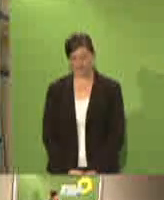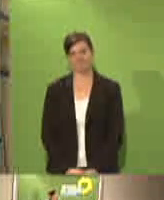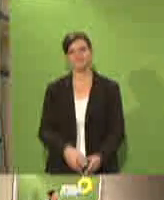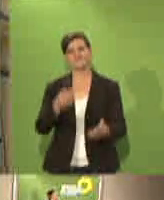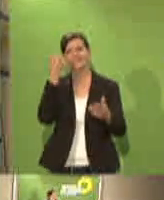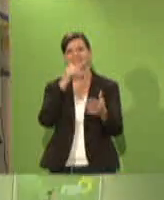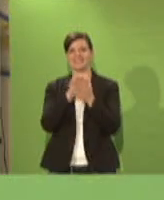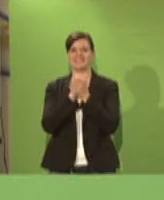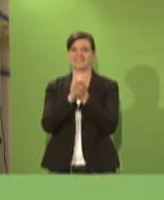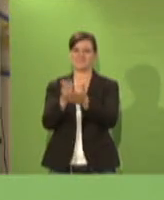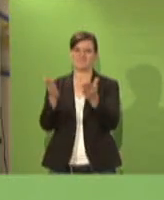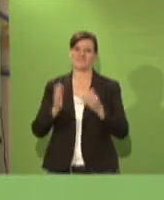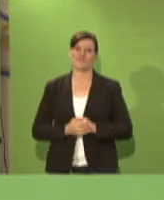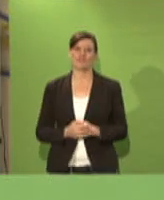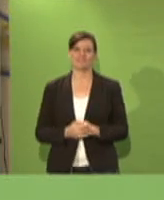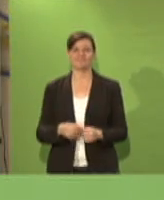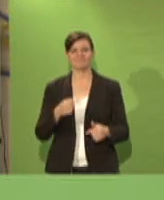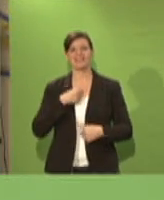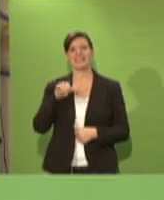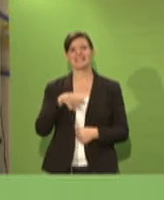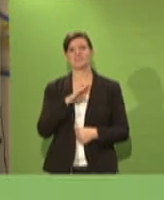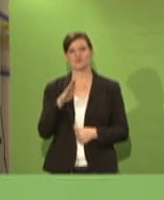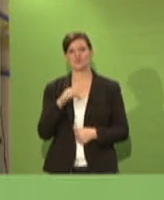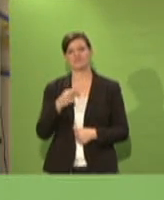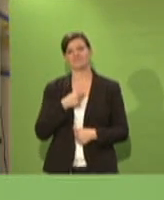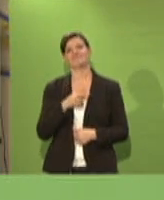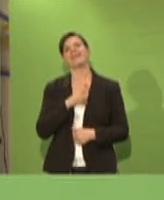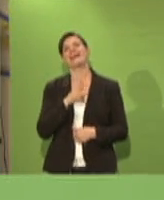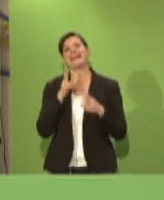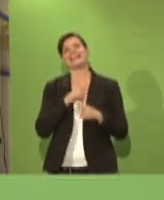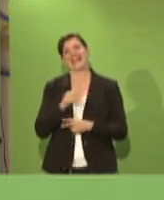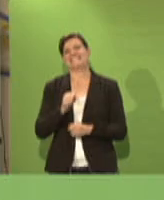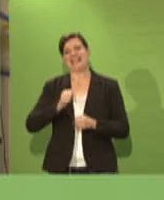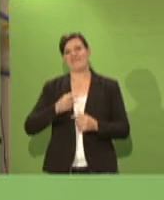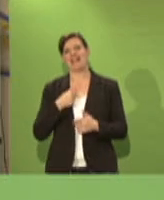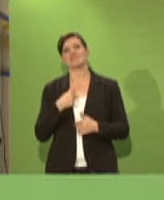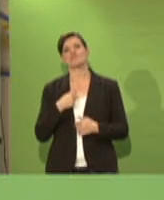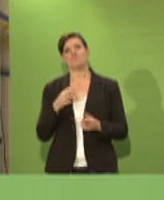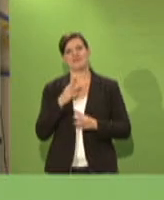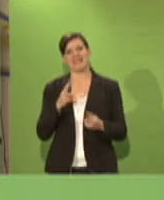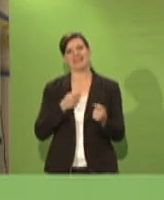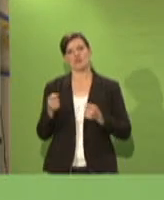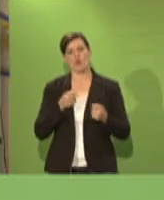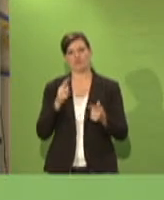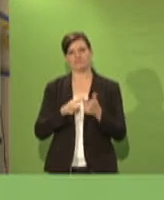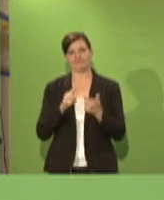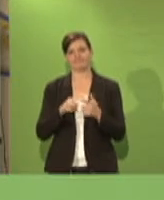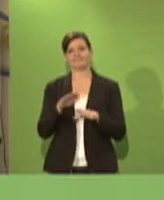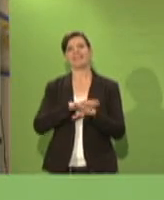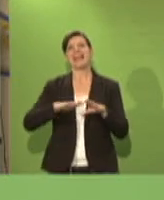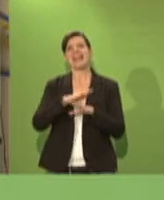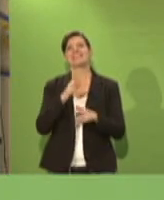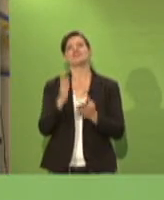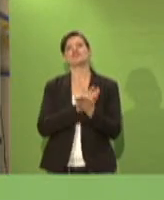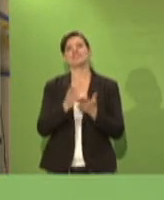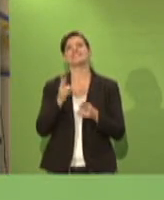Liebe Freundinnen und Freunde, ich bin Jelis Budur, ich bin Rechtsanwältin und Mediatorin, ich bin die Vorsitzende des Landesschiedsgerichts.